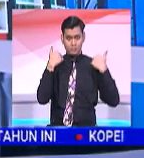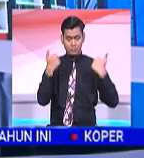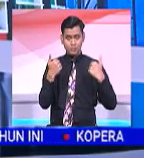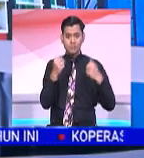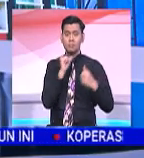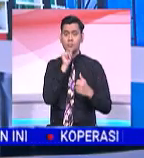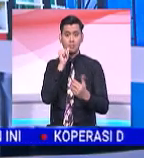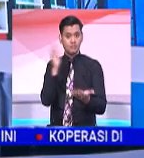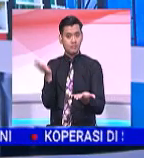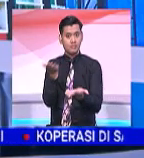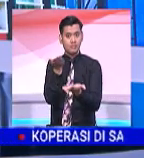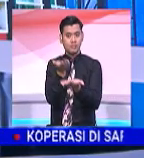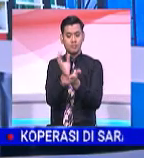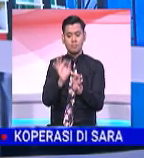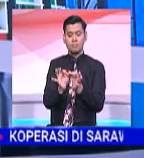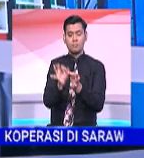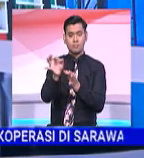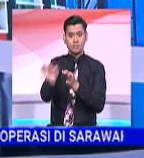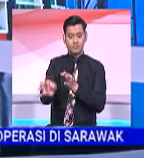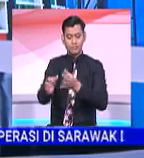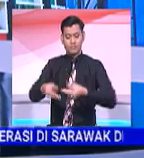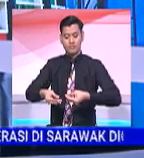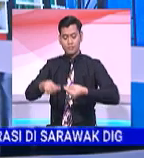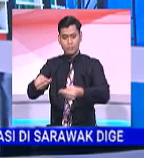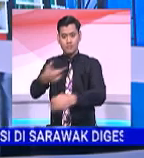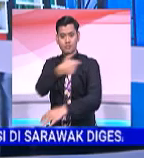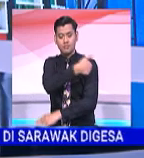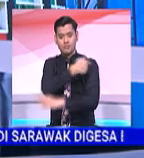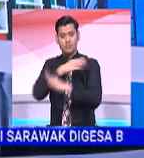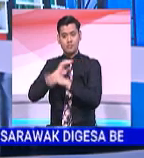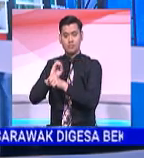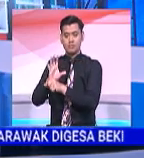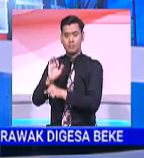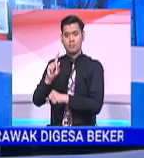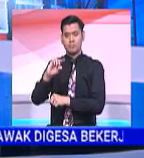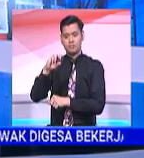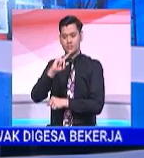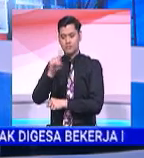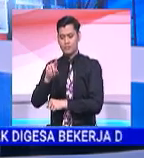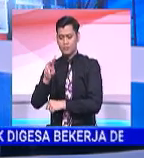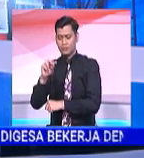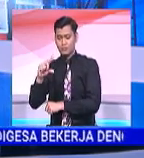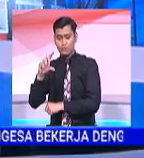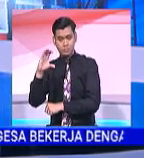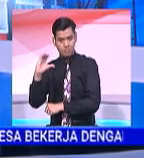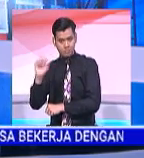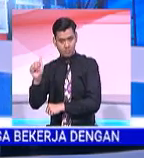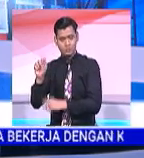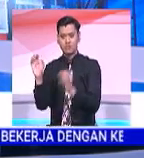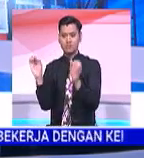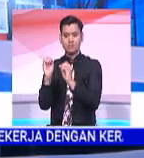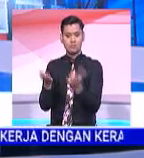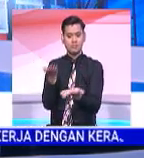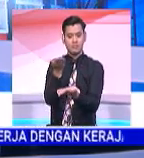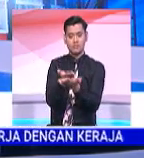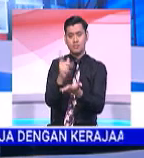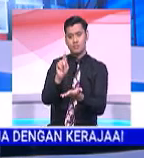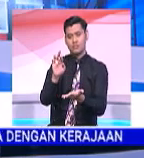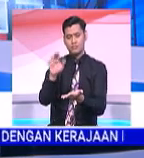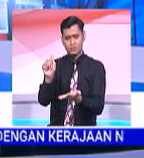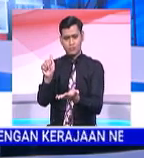Kadar keboleh jangkitan COVID-19 di seluruh negara semalam meningkat sedikit kepada 0.97.